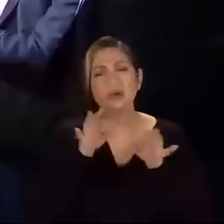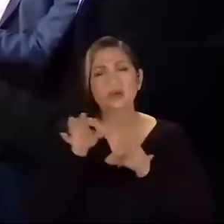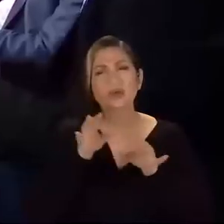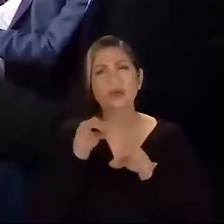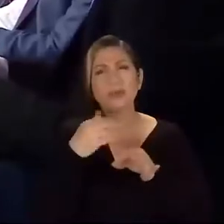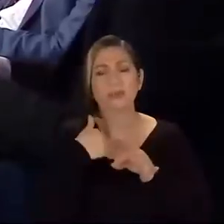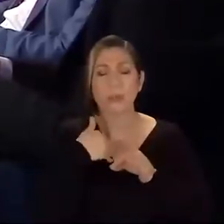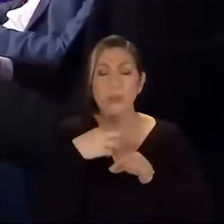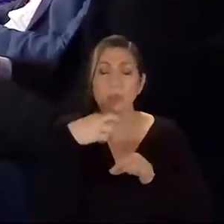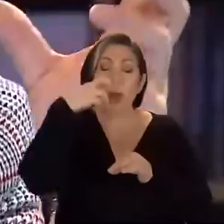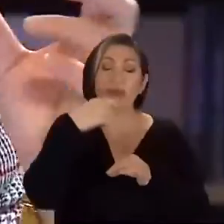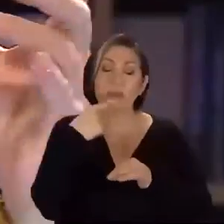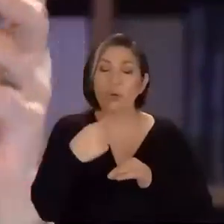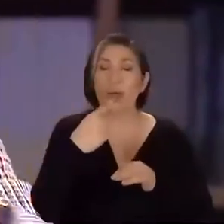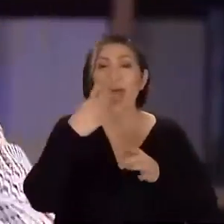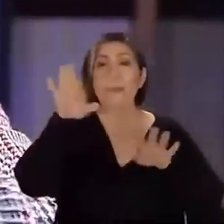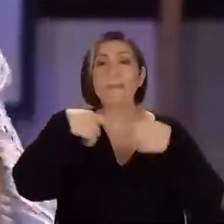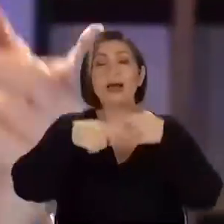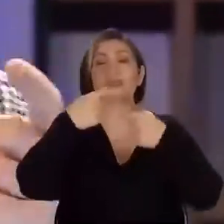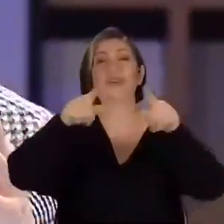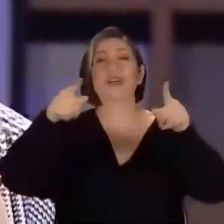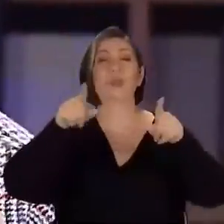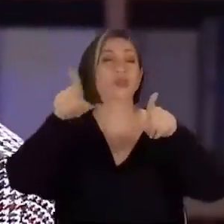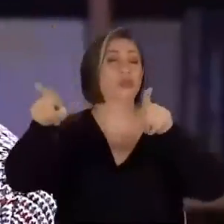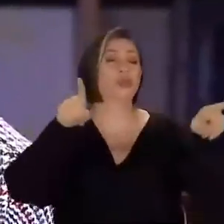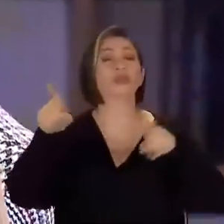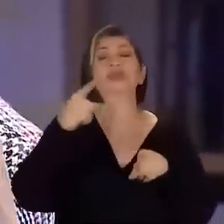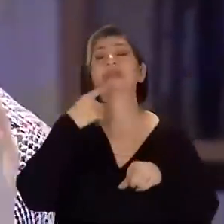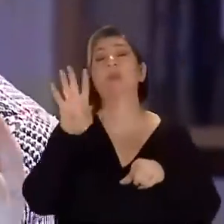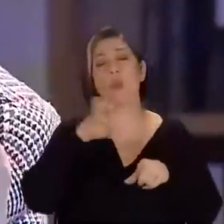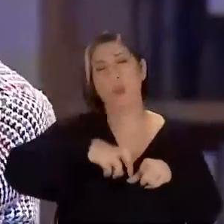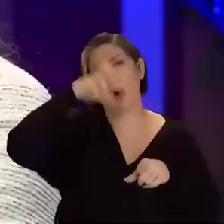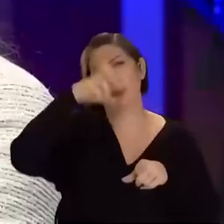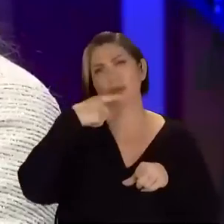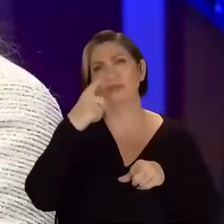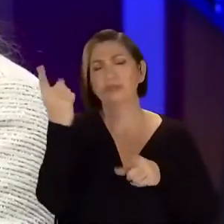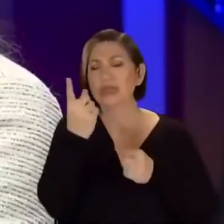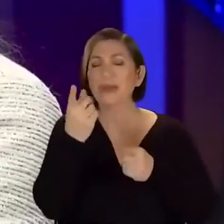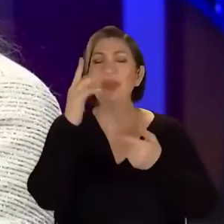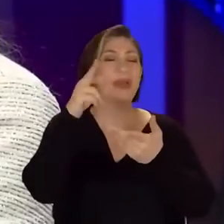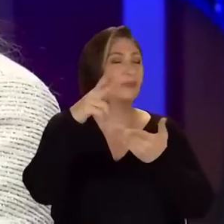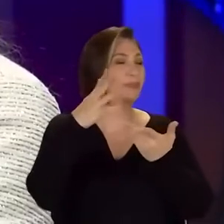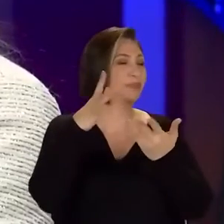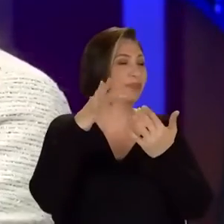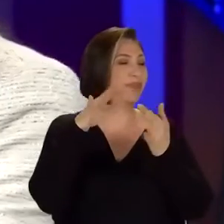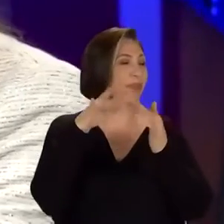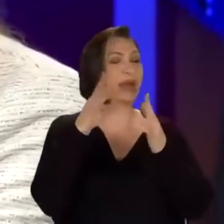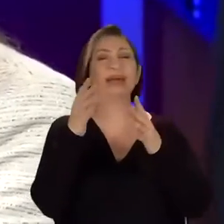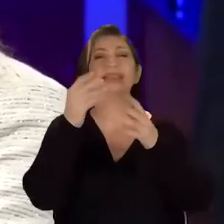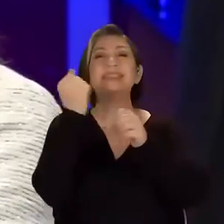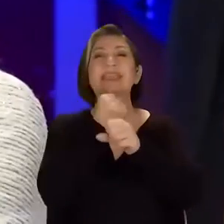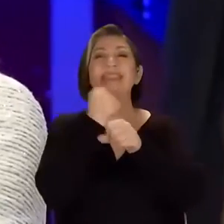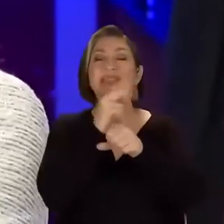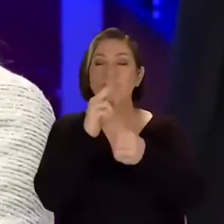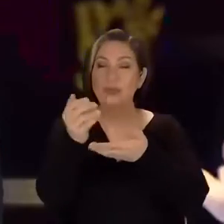aldığınız, ya yani ben puan demek istiyorum. Her bankanınki farklı. Şuna ya da buna işaret etmesin diye bir şey topluyorsunuz. Yani bilgisayar, o da dijital bir varlık aslında. Evet,